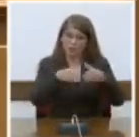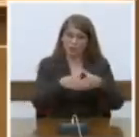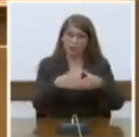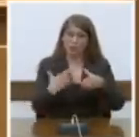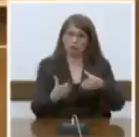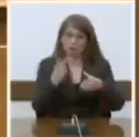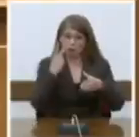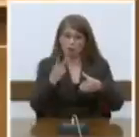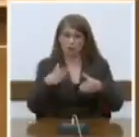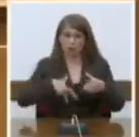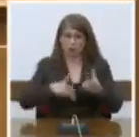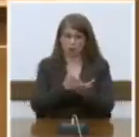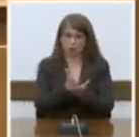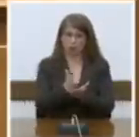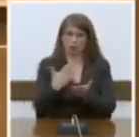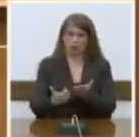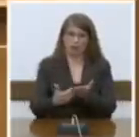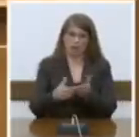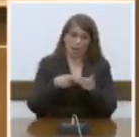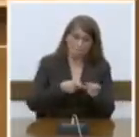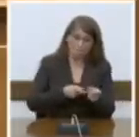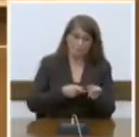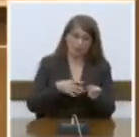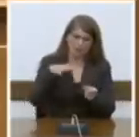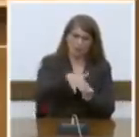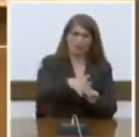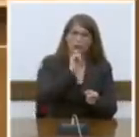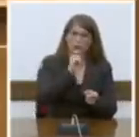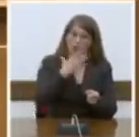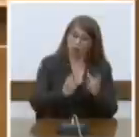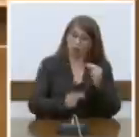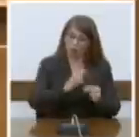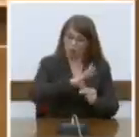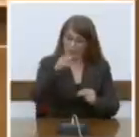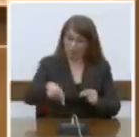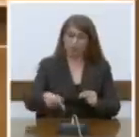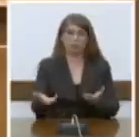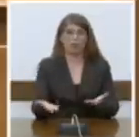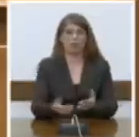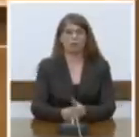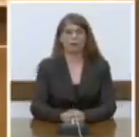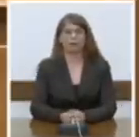κράτος δικαίου υπάρχουν απειλές και επιθέσεις κατά δημοσιογράφων και εξακολουθούν να αποτελούν πρόβλημα.